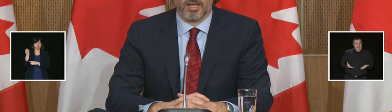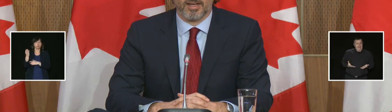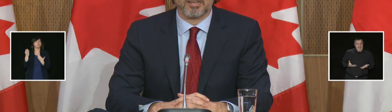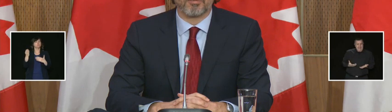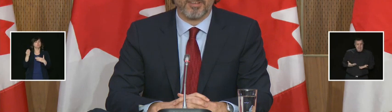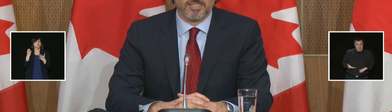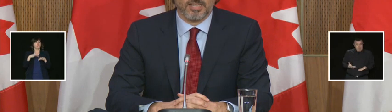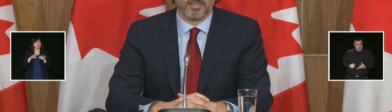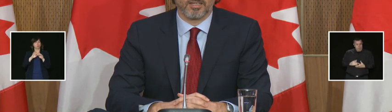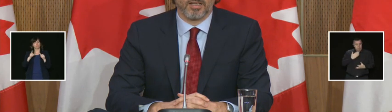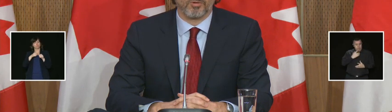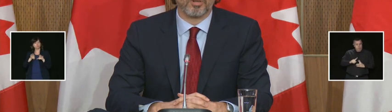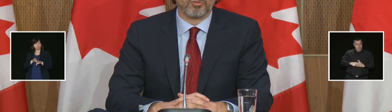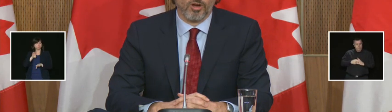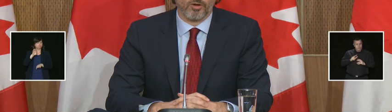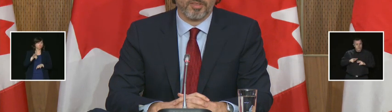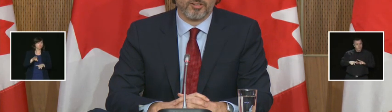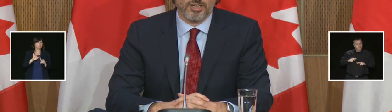fix